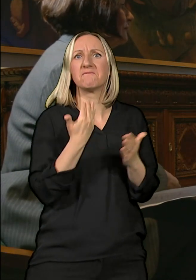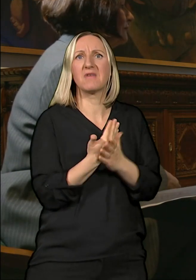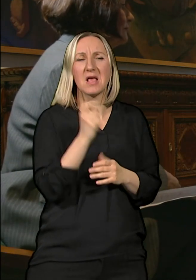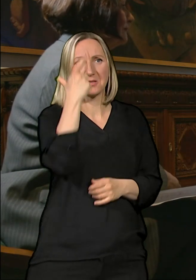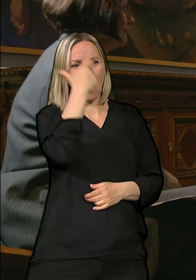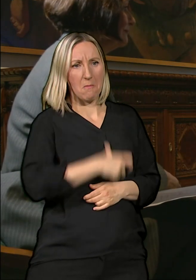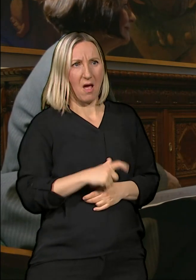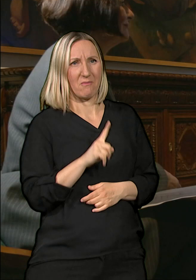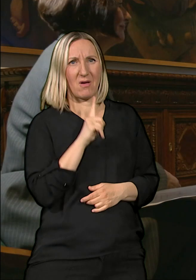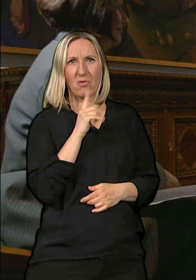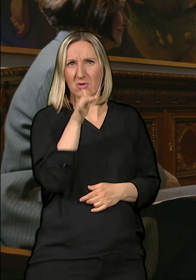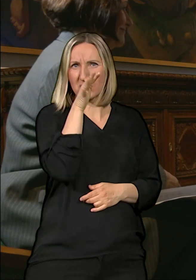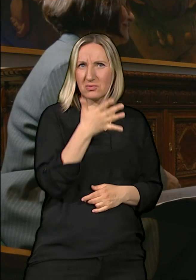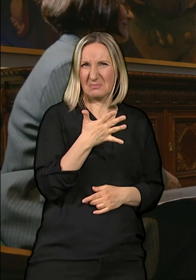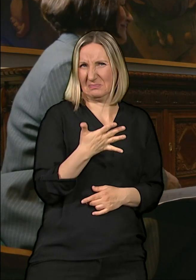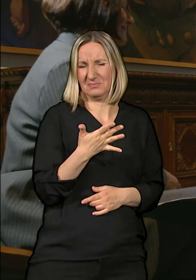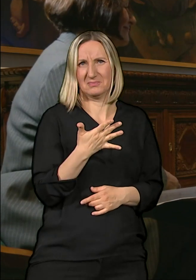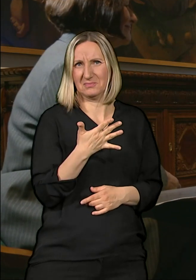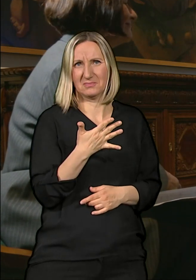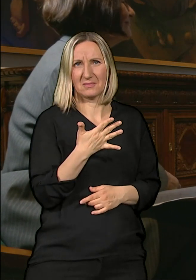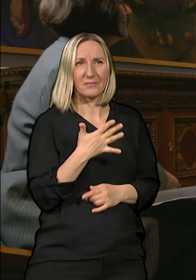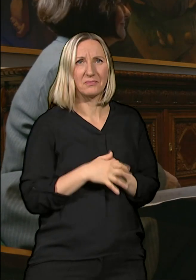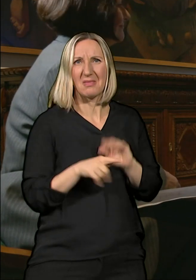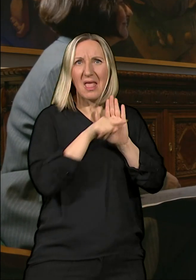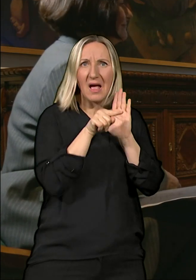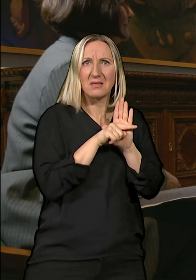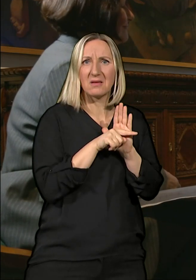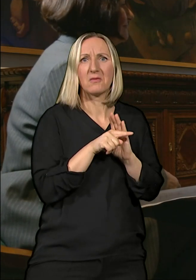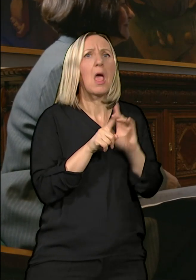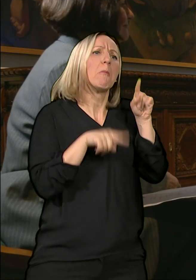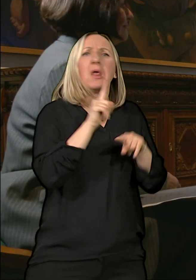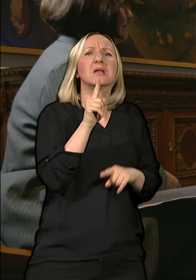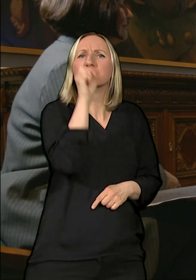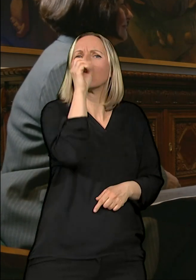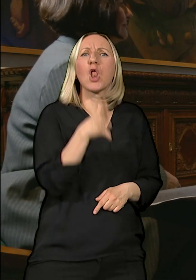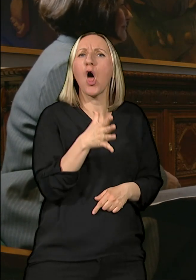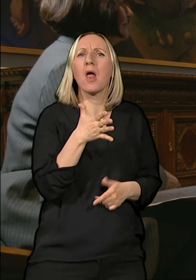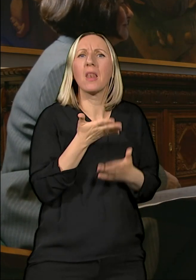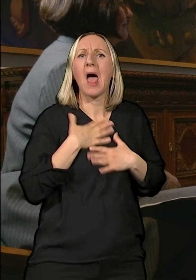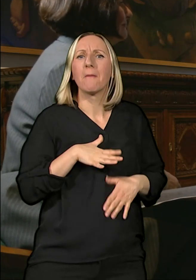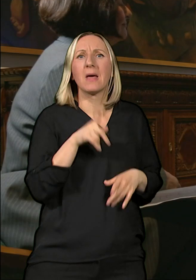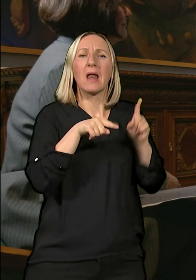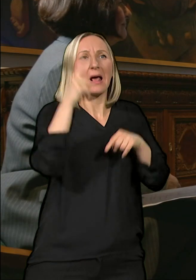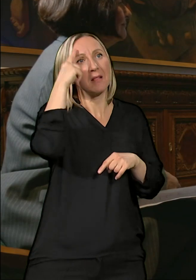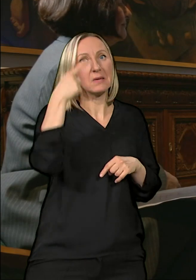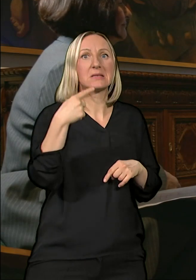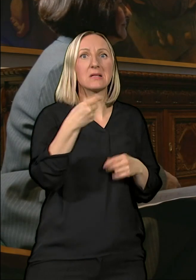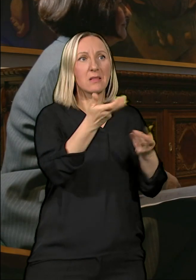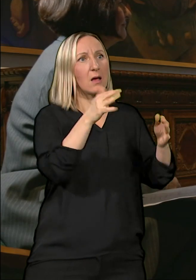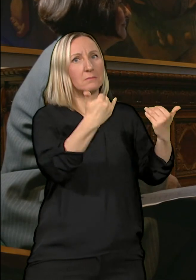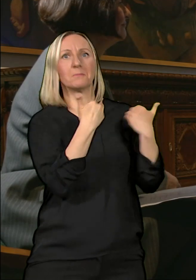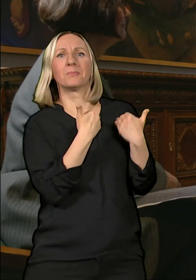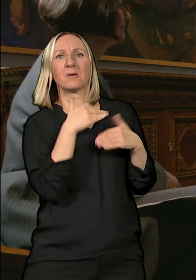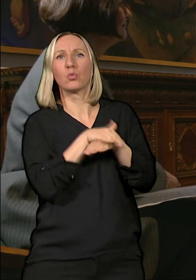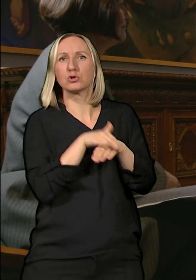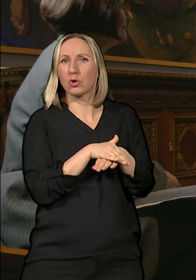koje su neumesne i neukusne i nisu zlonamerne. Znate, nekad ljudi misli da vam čine uslugu, ali nisu u skladu